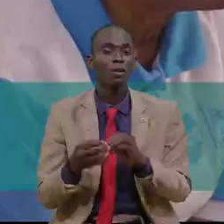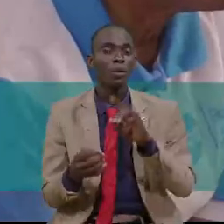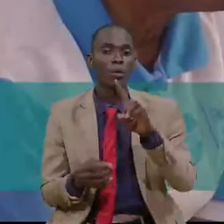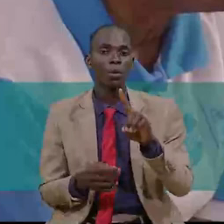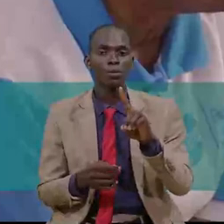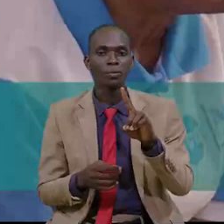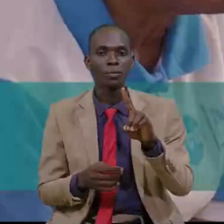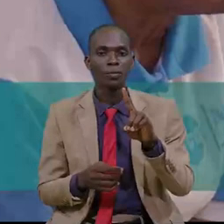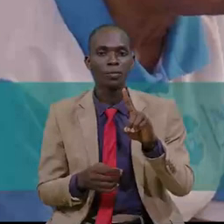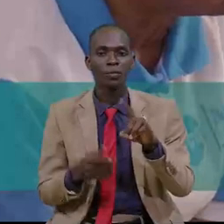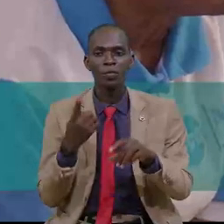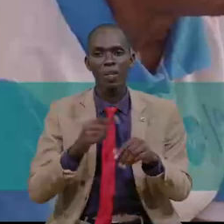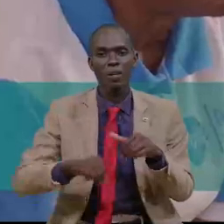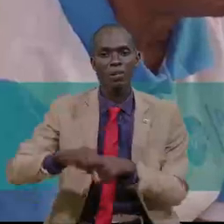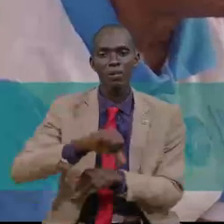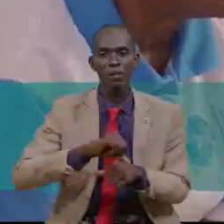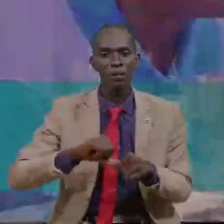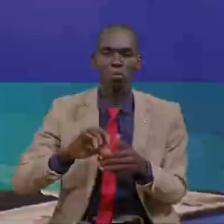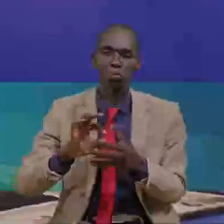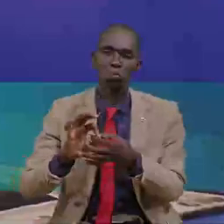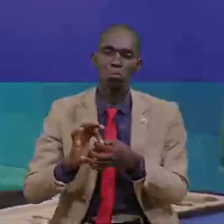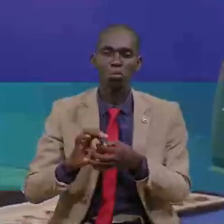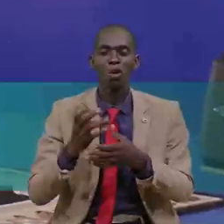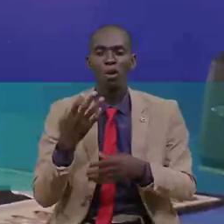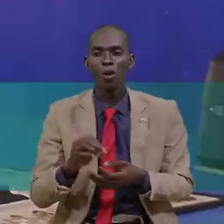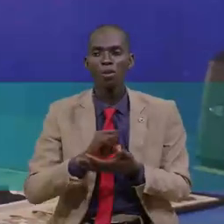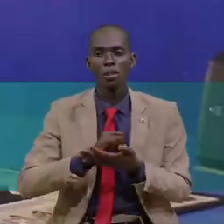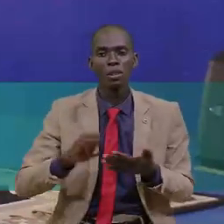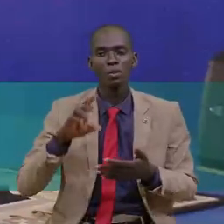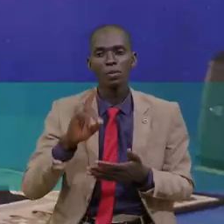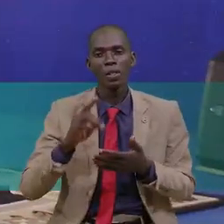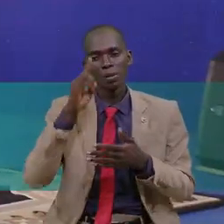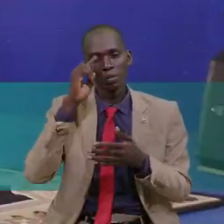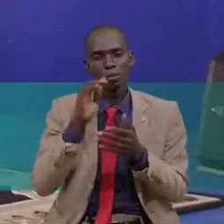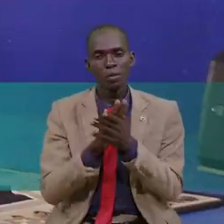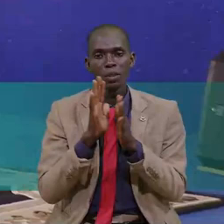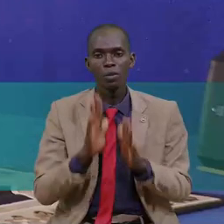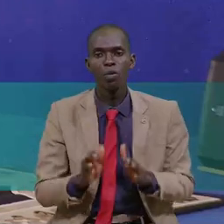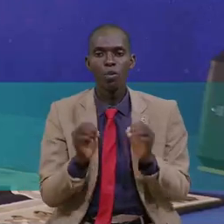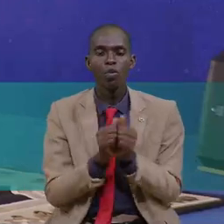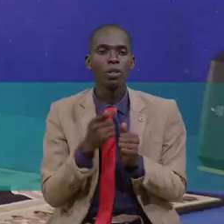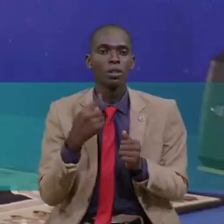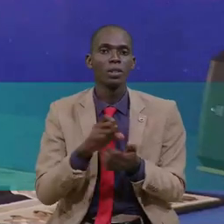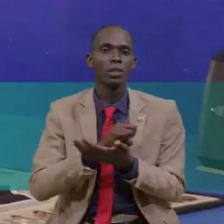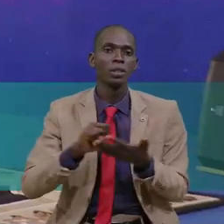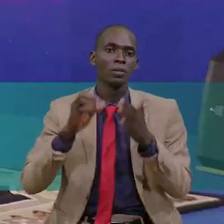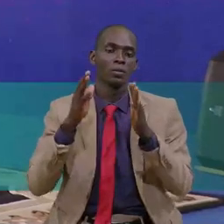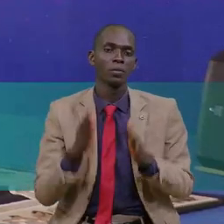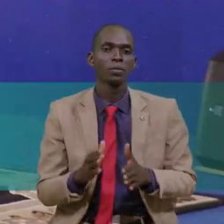communion des saints sanctifiés avec le sanctificateur.